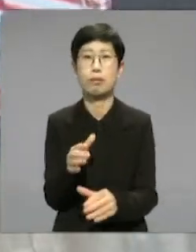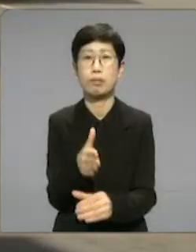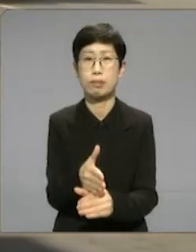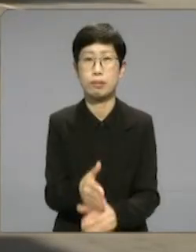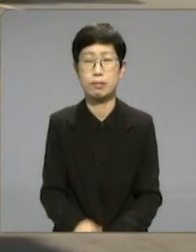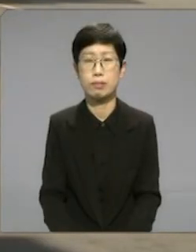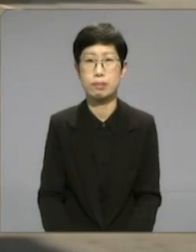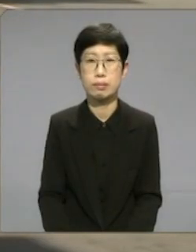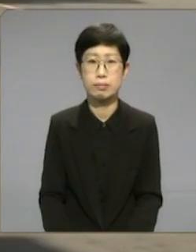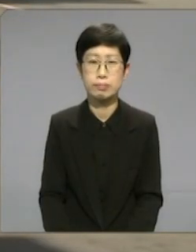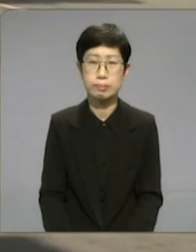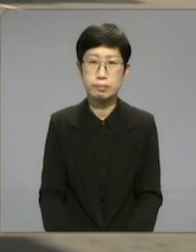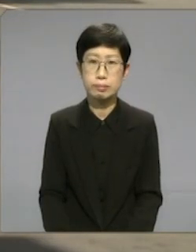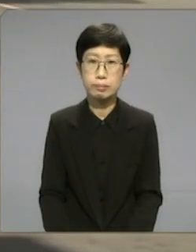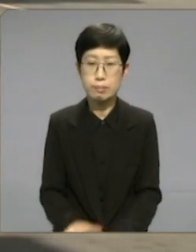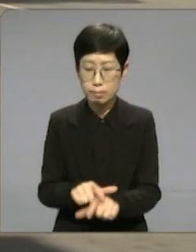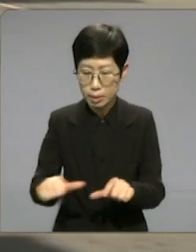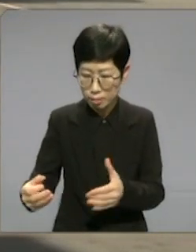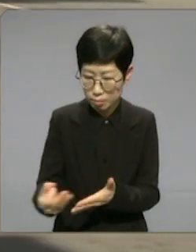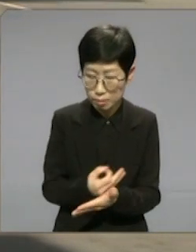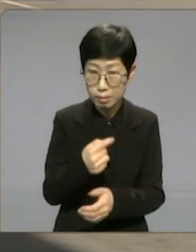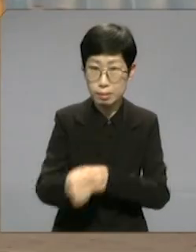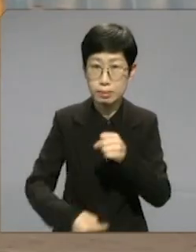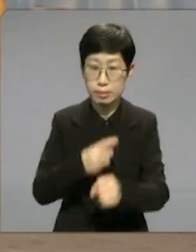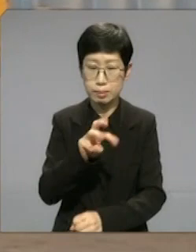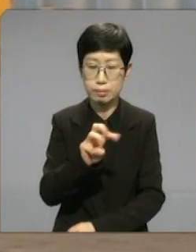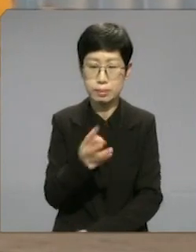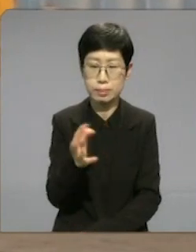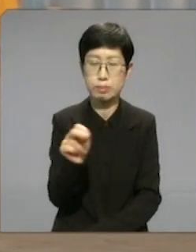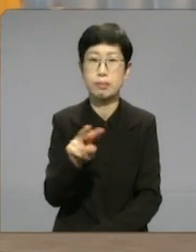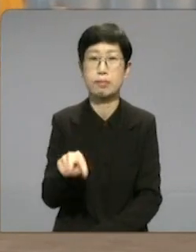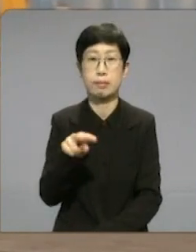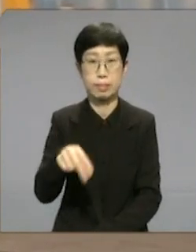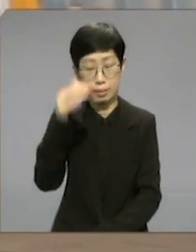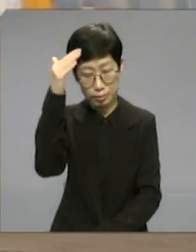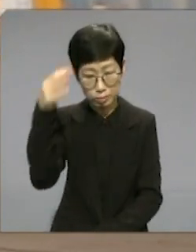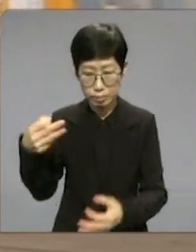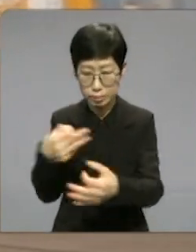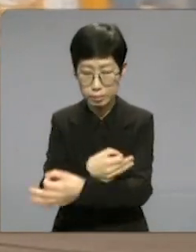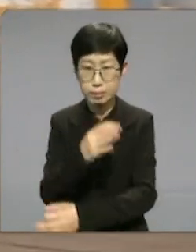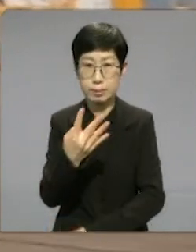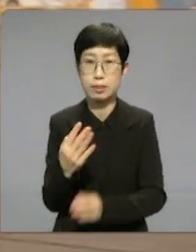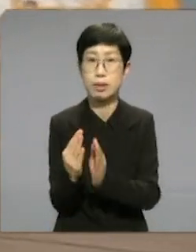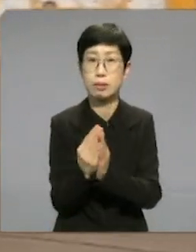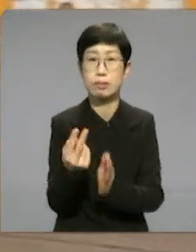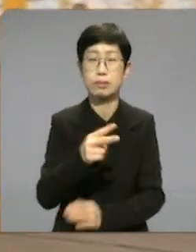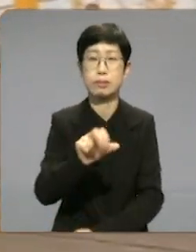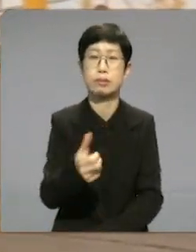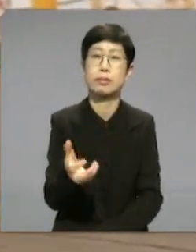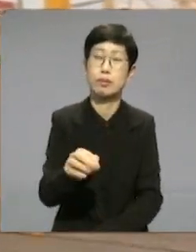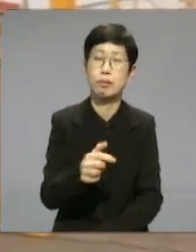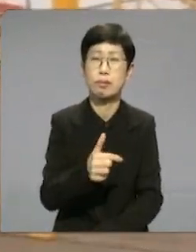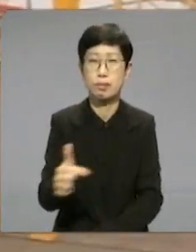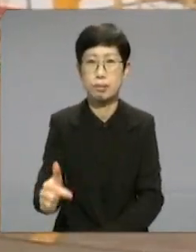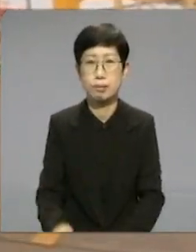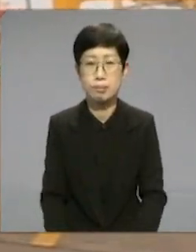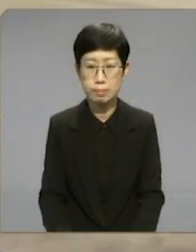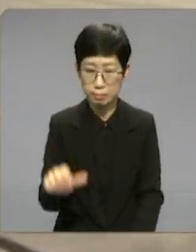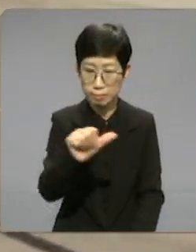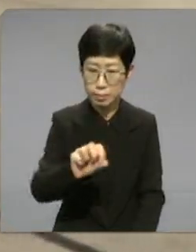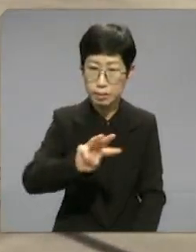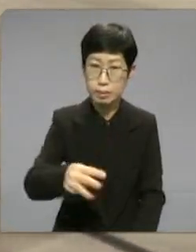있습니다 민간 소득은 연간 33억 달러로 우리돈 4조 2,500억 원에 달하며 약